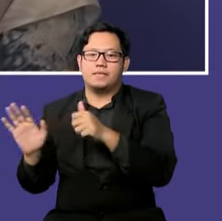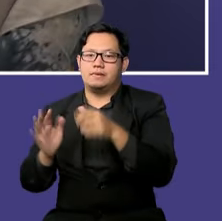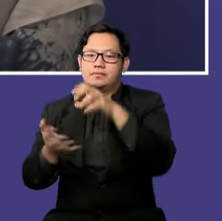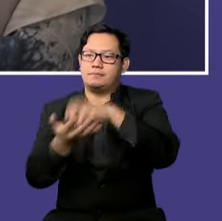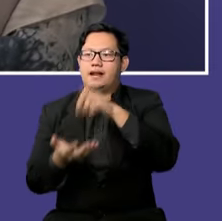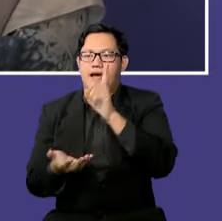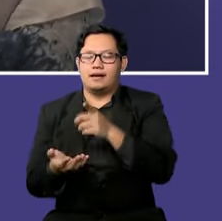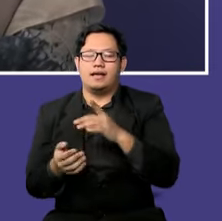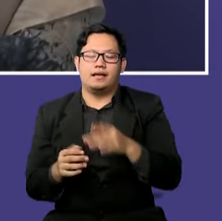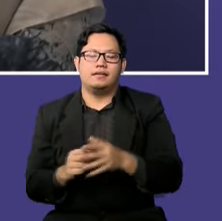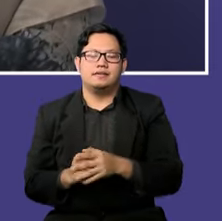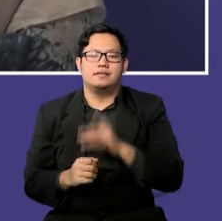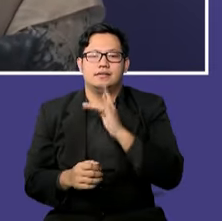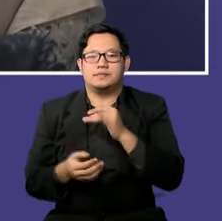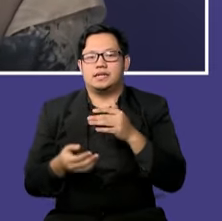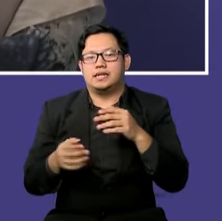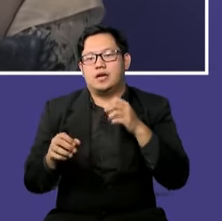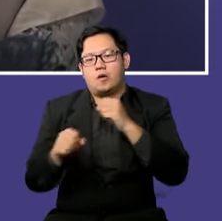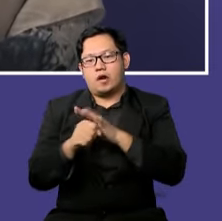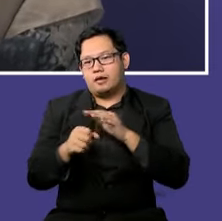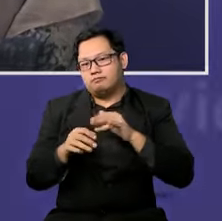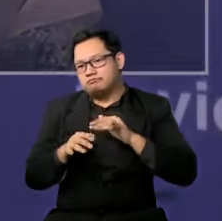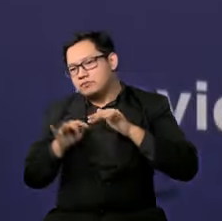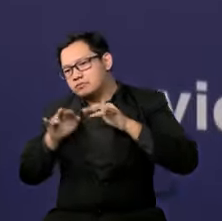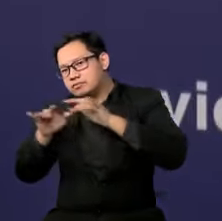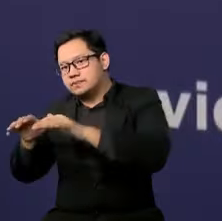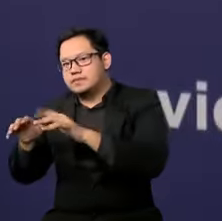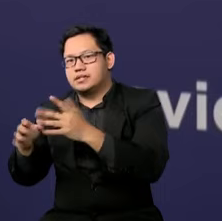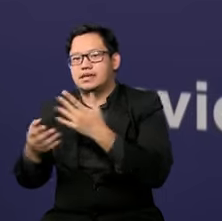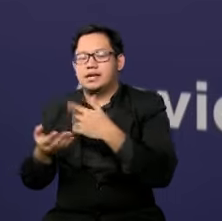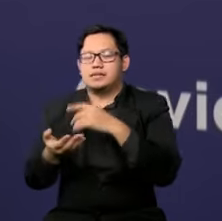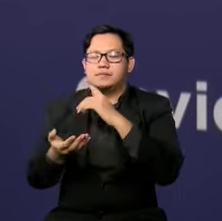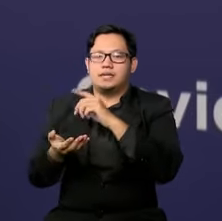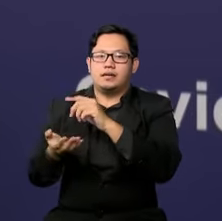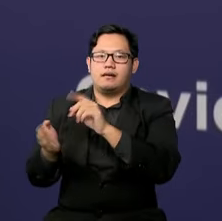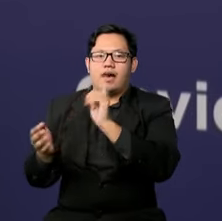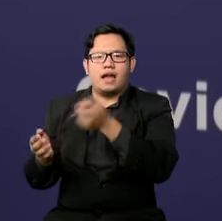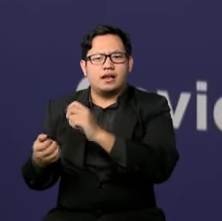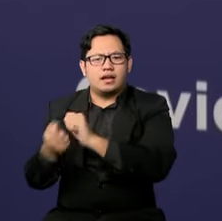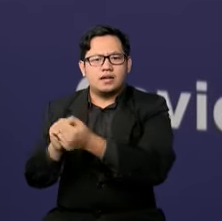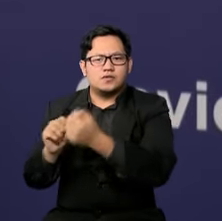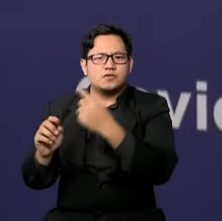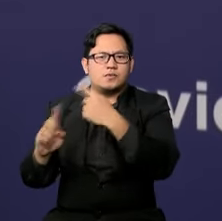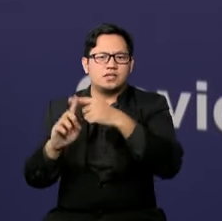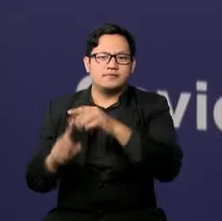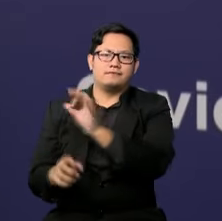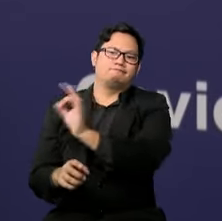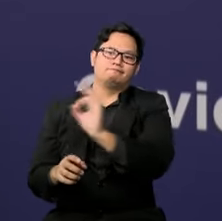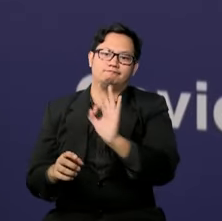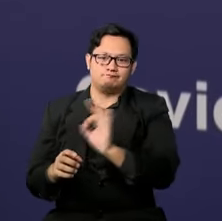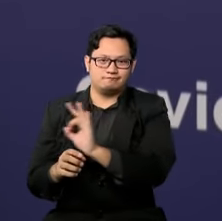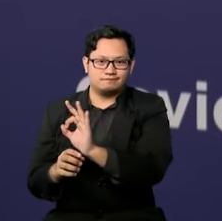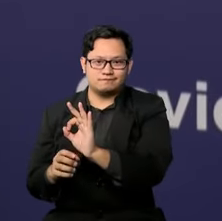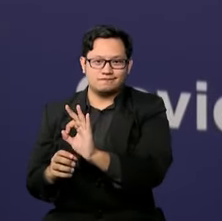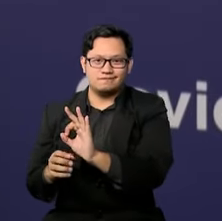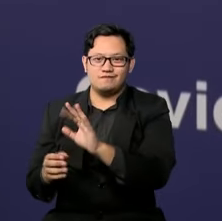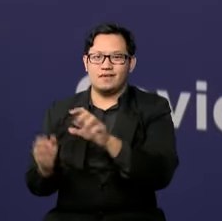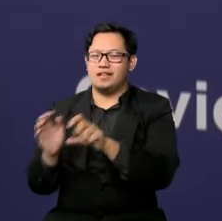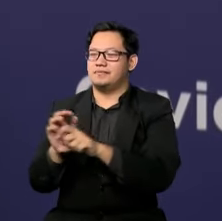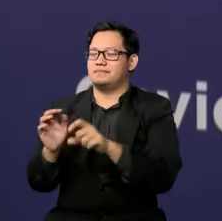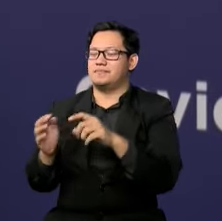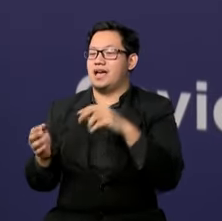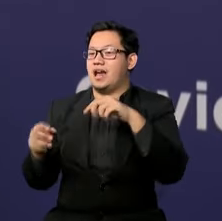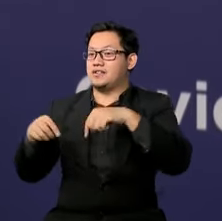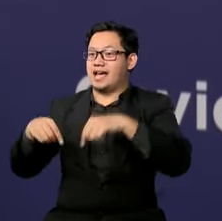kasus baru jadi yang tidak terdampak ini adalah yang tidak tercatat kasus positif ini kita Ternyata turun yang berada dalam waktu seminggu ada lima kabupaten